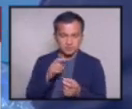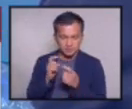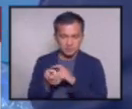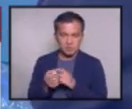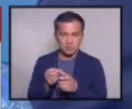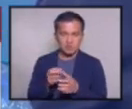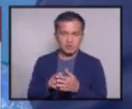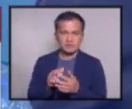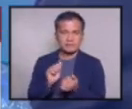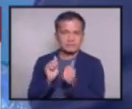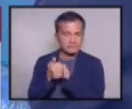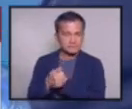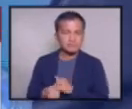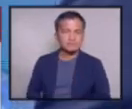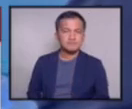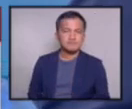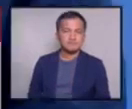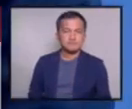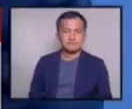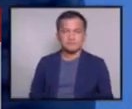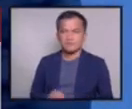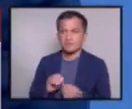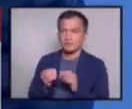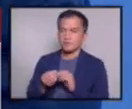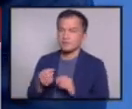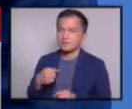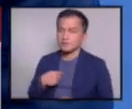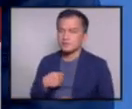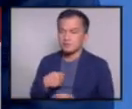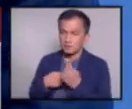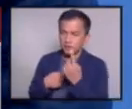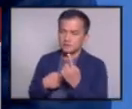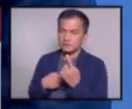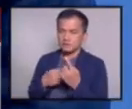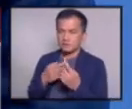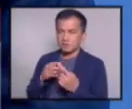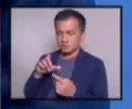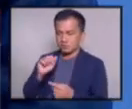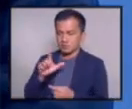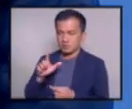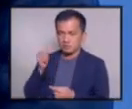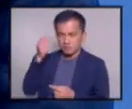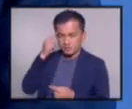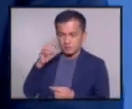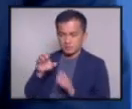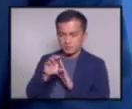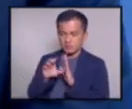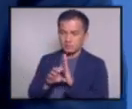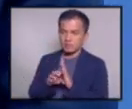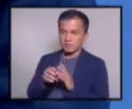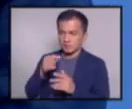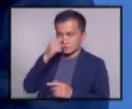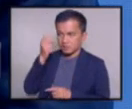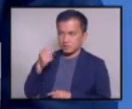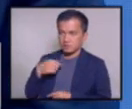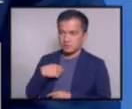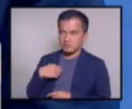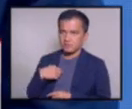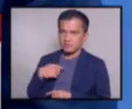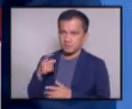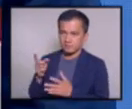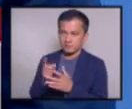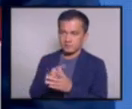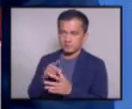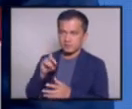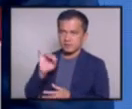o amyendahan? Number one po, yung ating local government code. Kasi po? Ako po yung